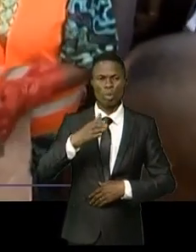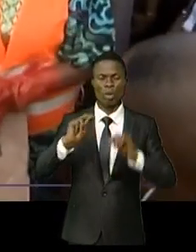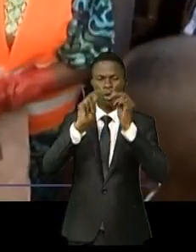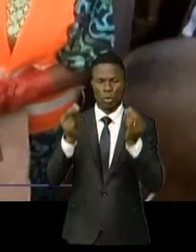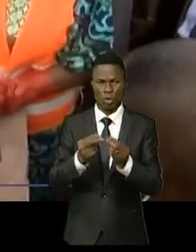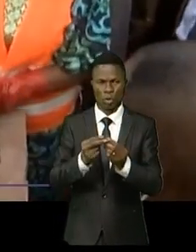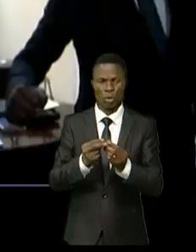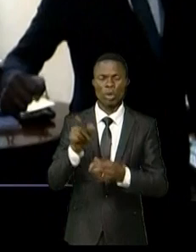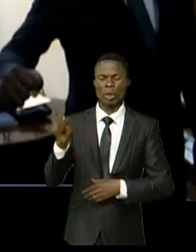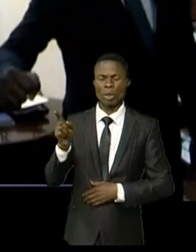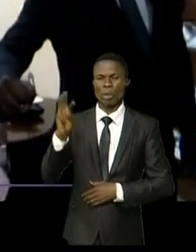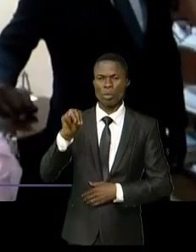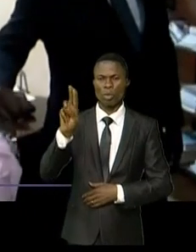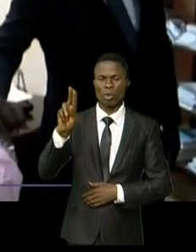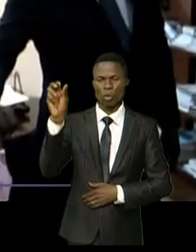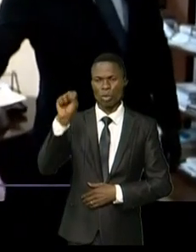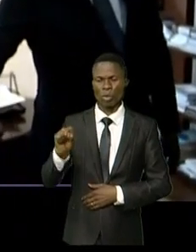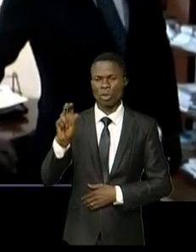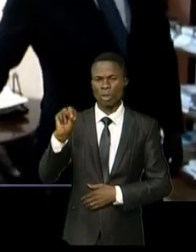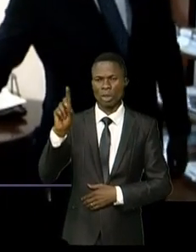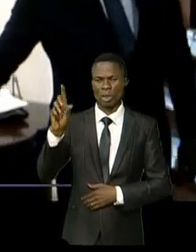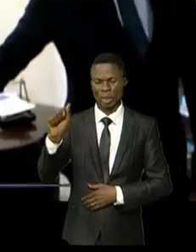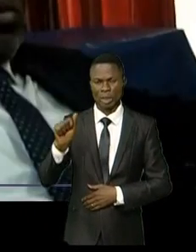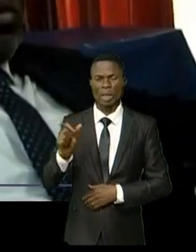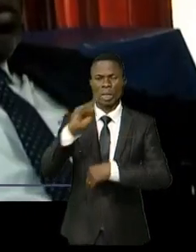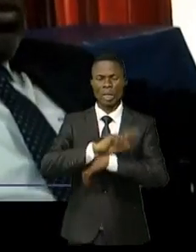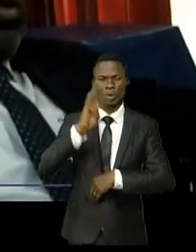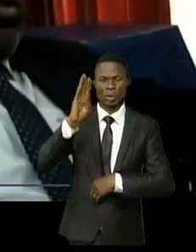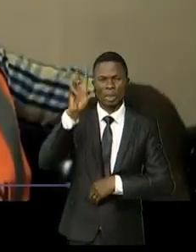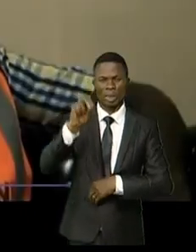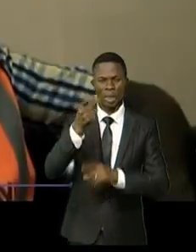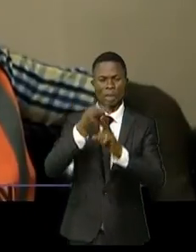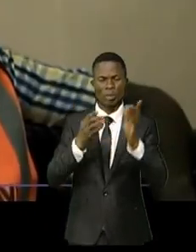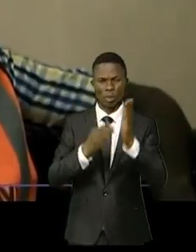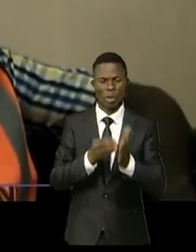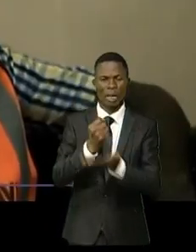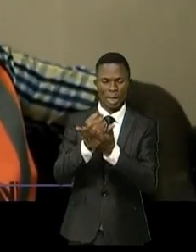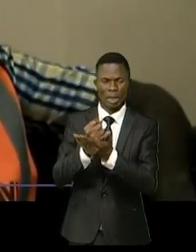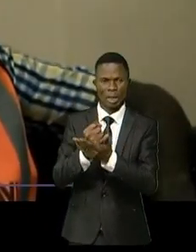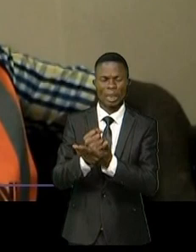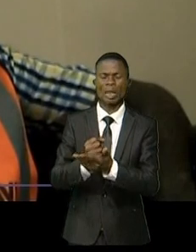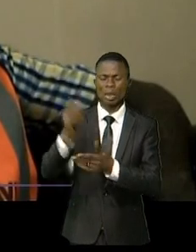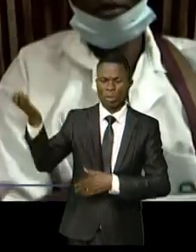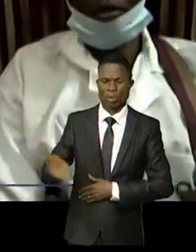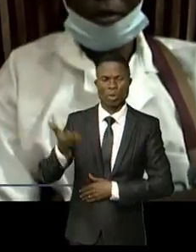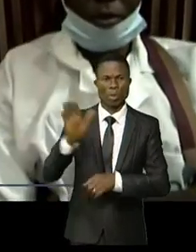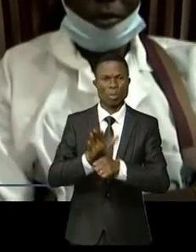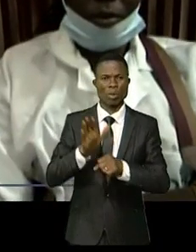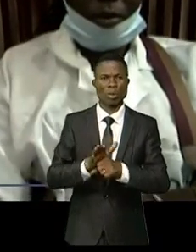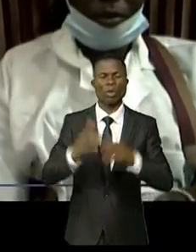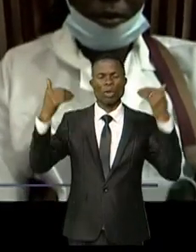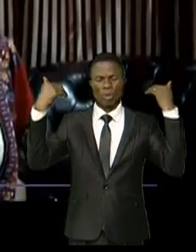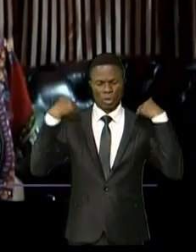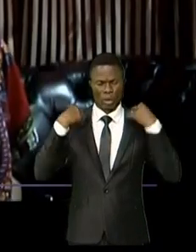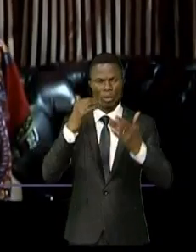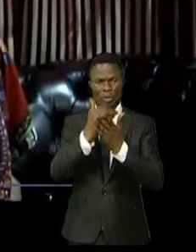de Chamusanda, la journée de jeudi 30 septembre 2021 a servi à la page d'audience à des différentes personnalités